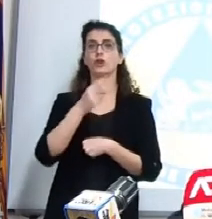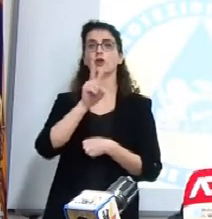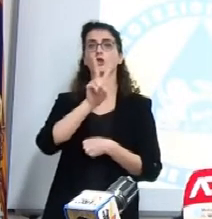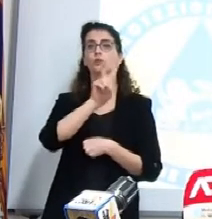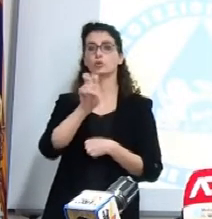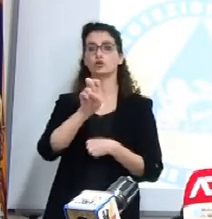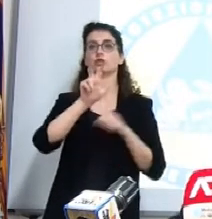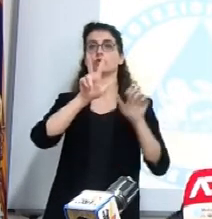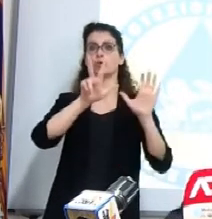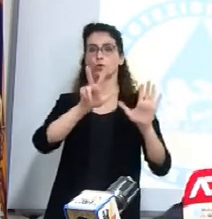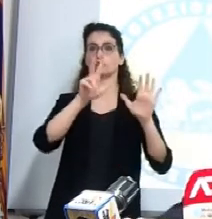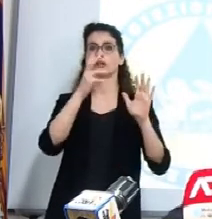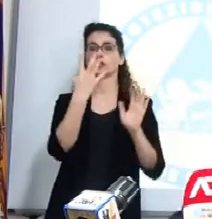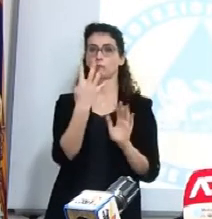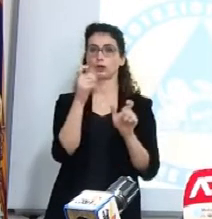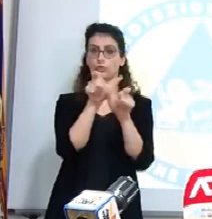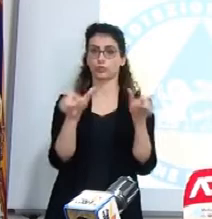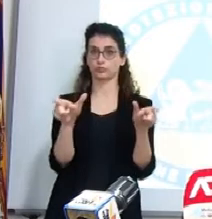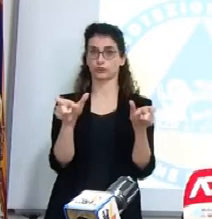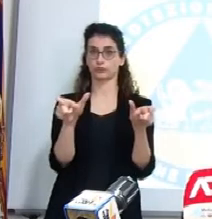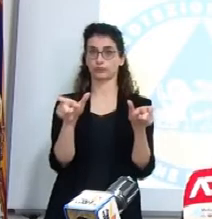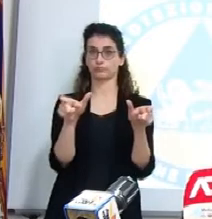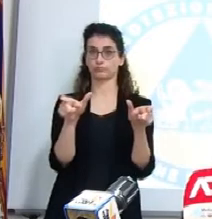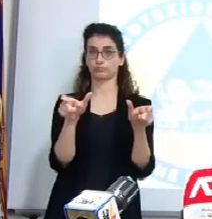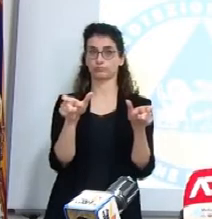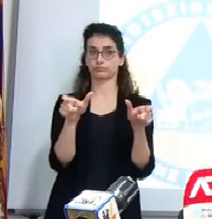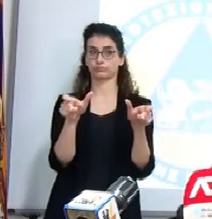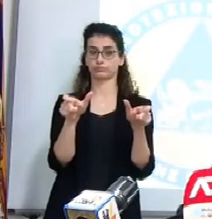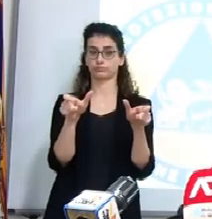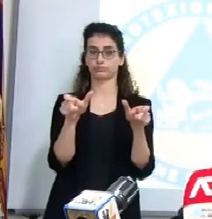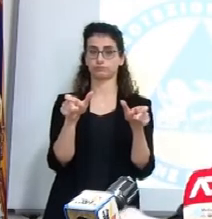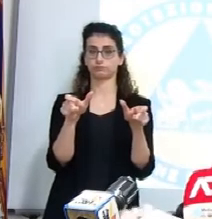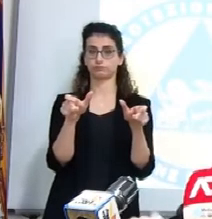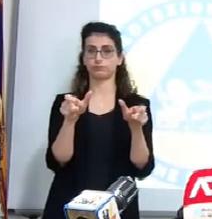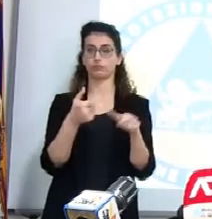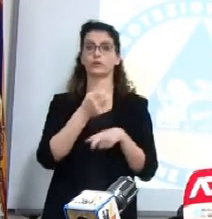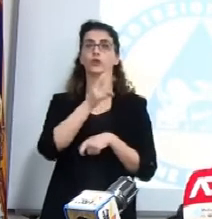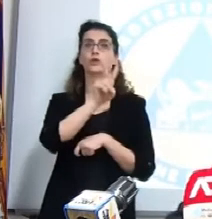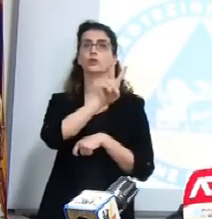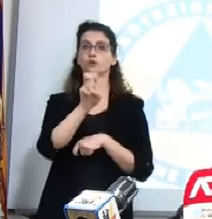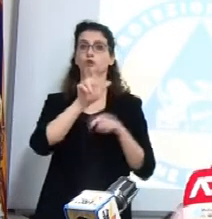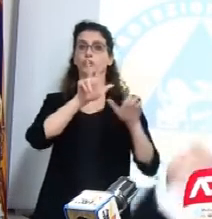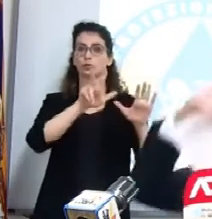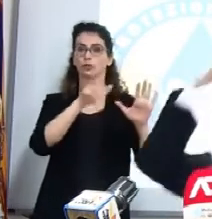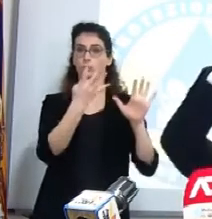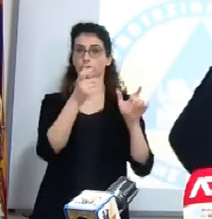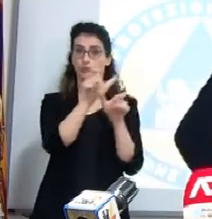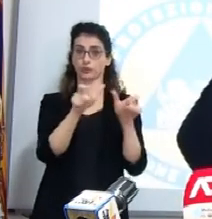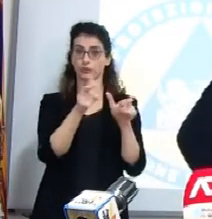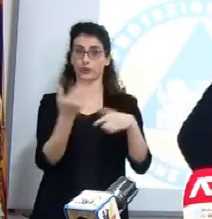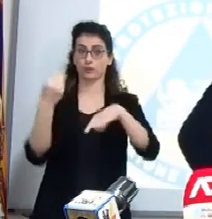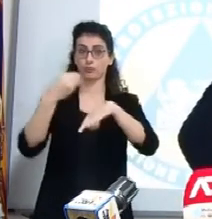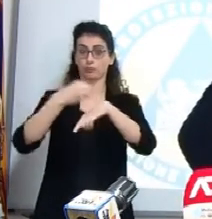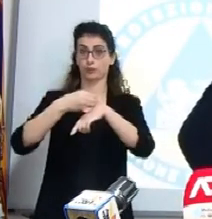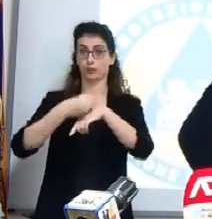rt è di circa 125 intanto oggi si è parlato sempre dal centro di marghera